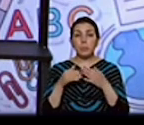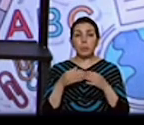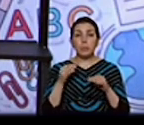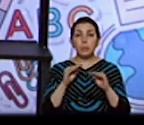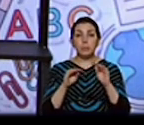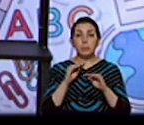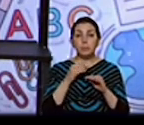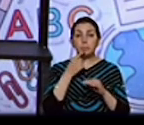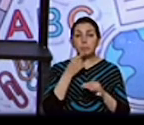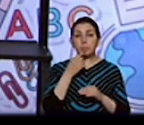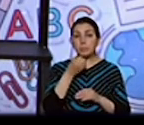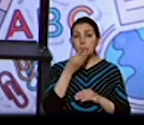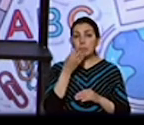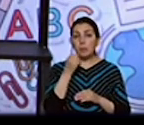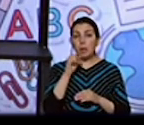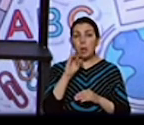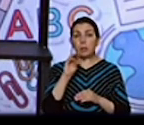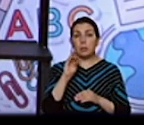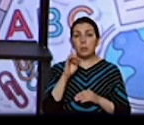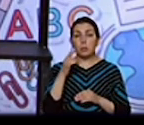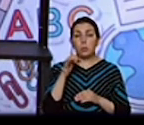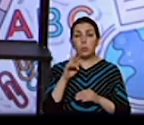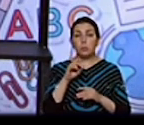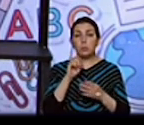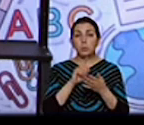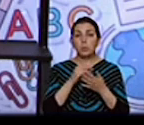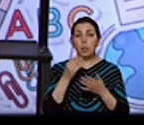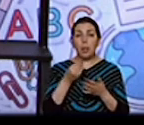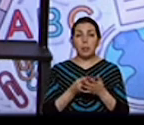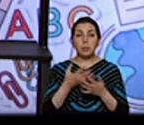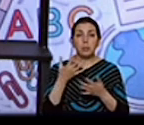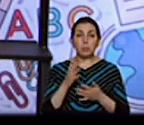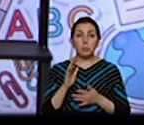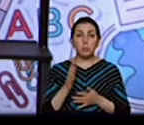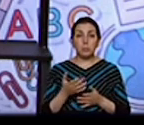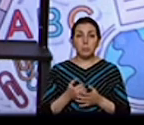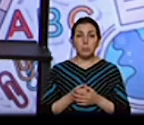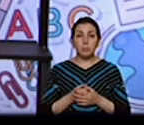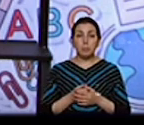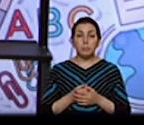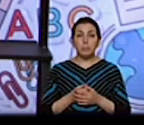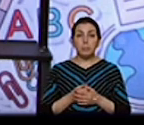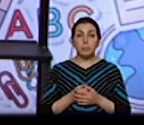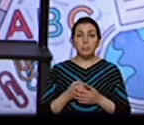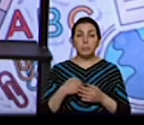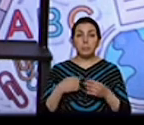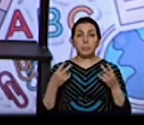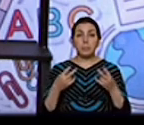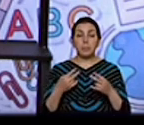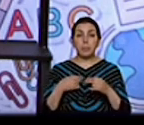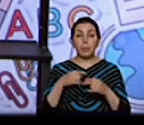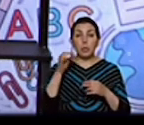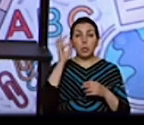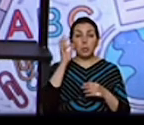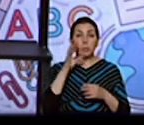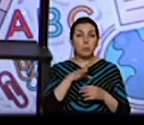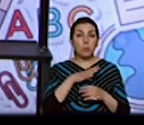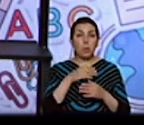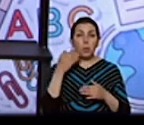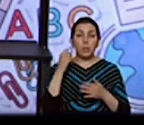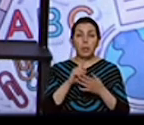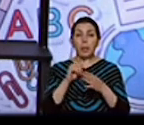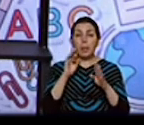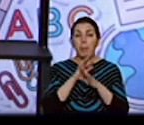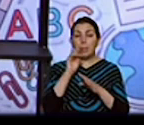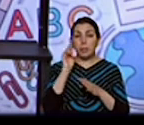atirgullaringiz siz uchun albatta qadrli bo'ladi deb o'ylayman. Buning uchun men sizlarga yodingizda bo'lsa, oldingi tabiatshunoslik darsida